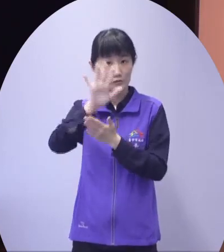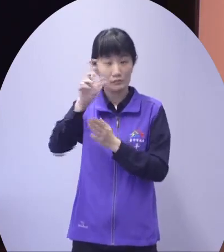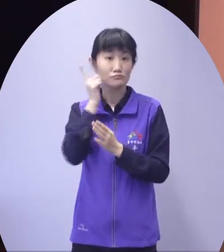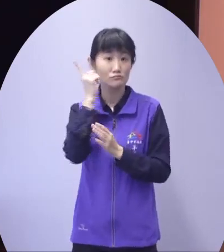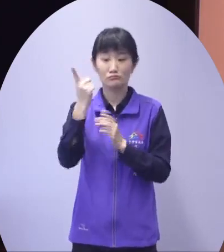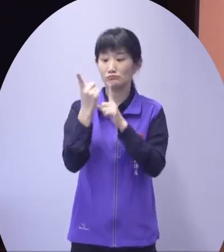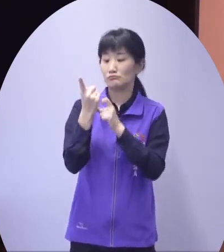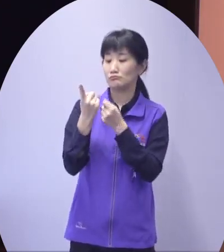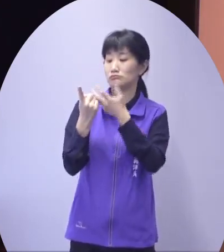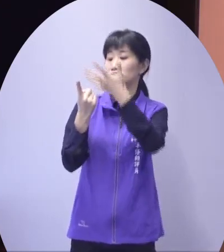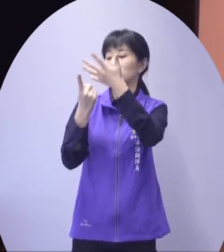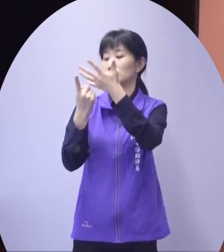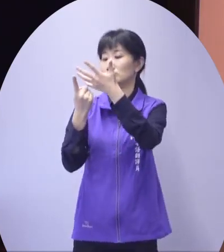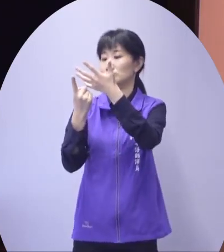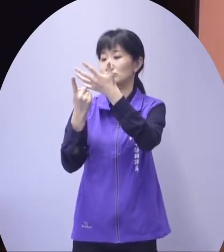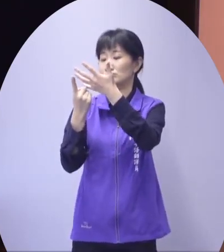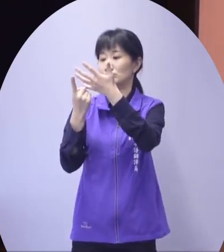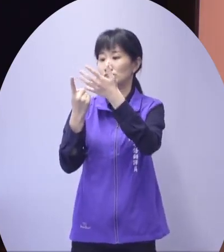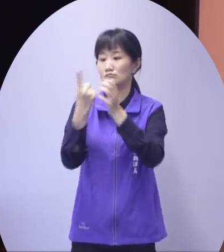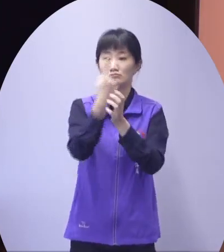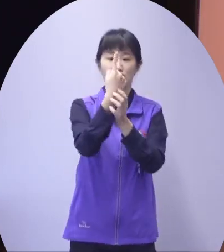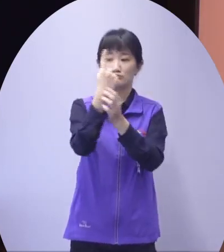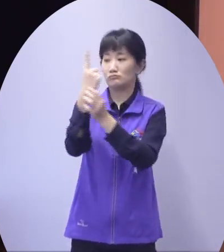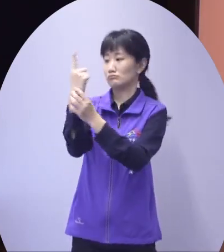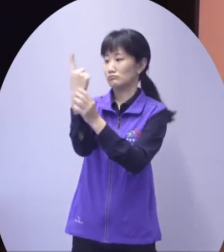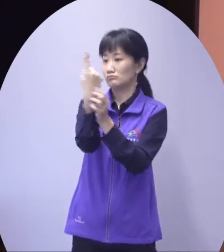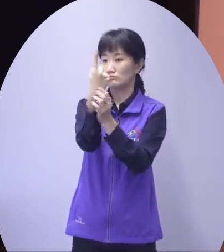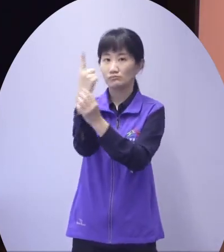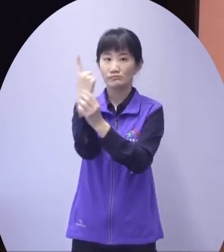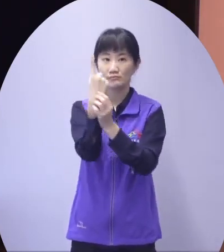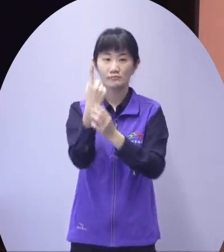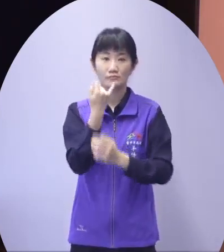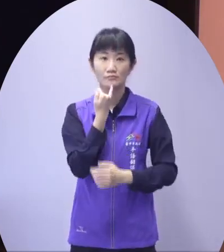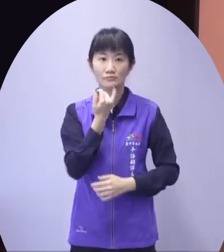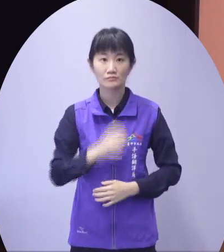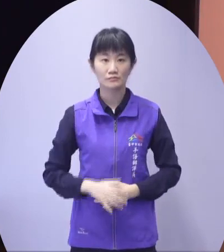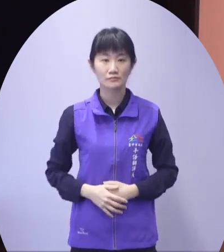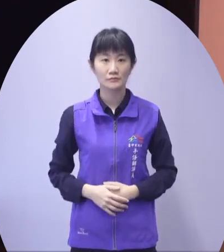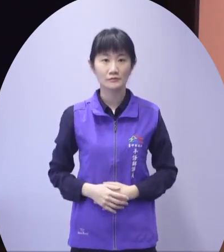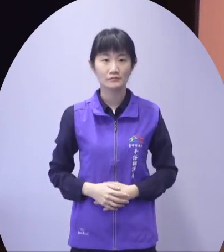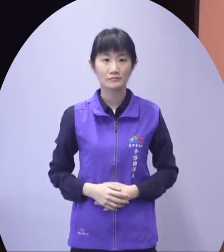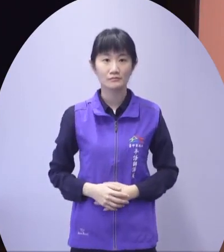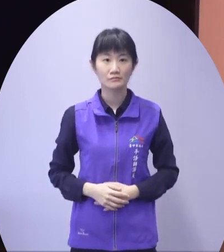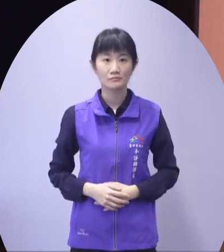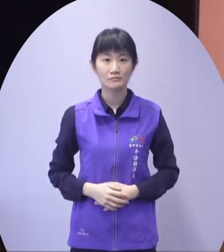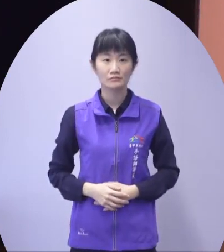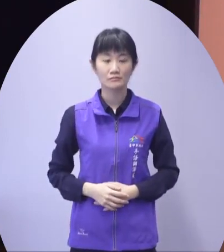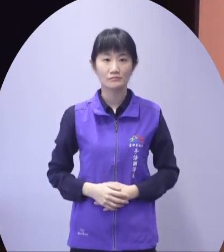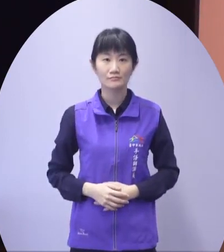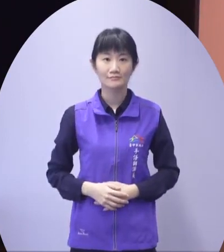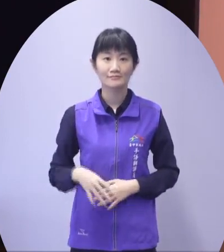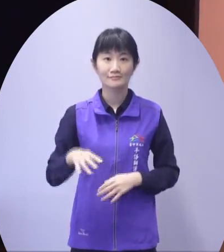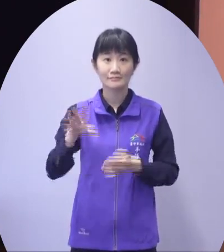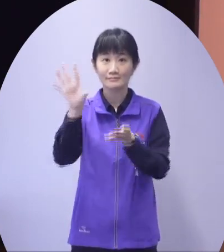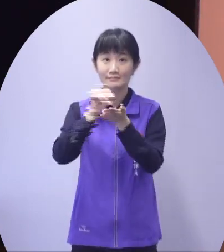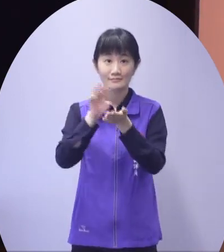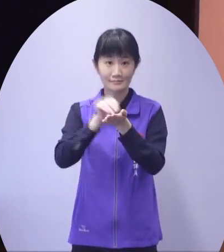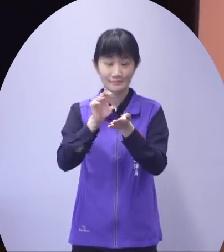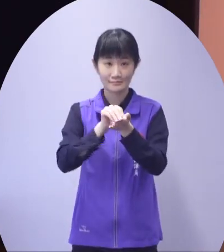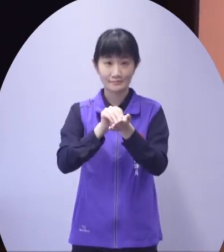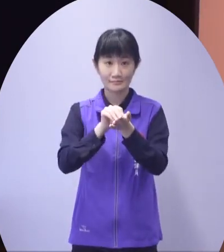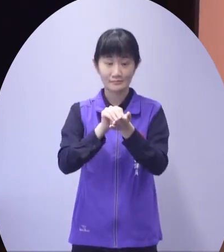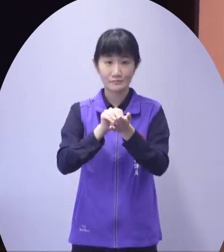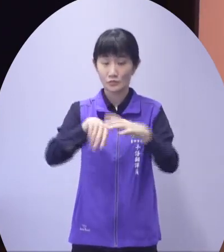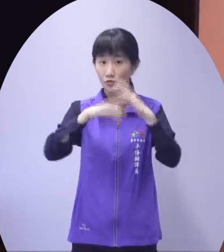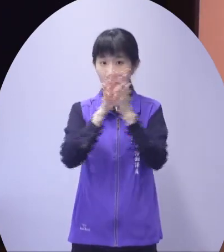面会有这个几个场景哈。好，那要允许哈，在这些景点资料下载的部分哦，全